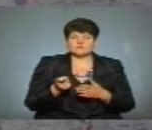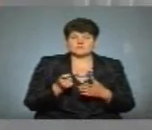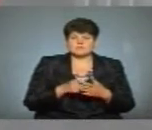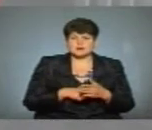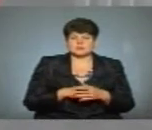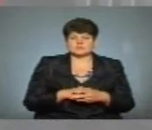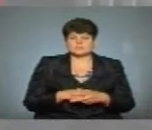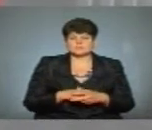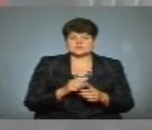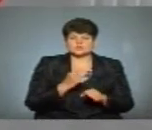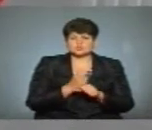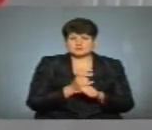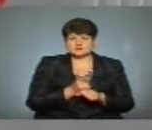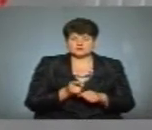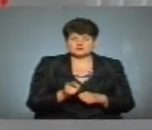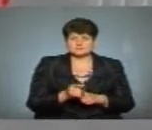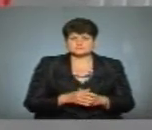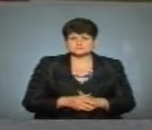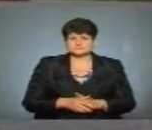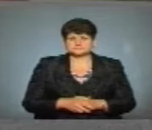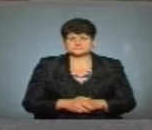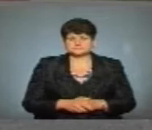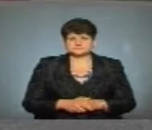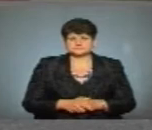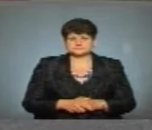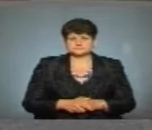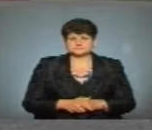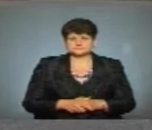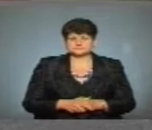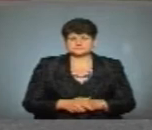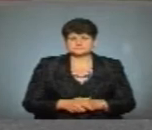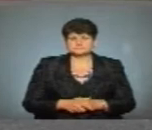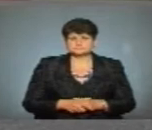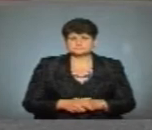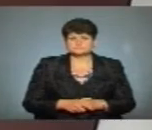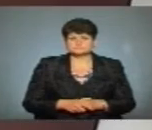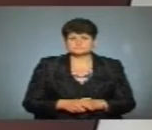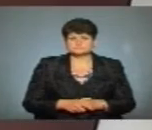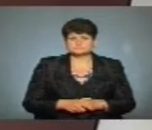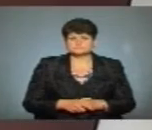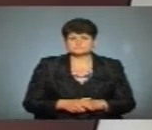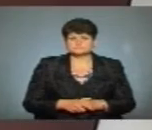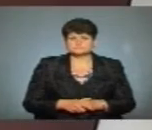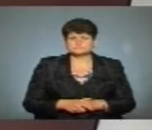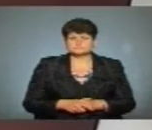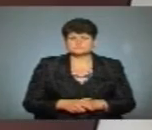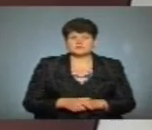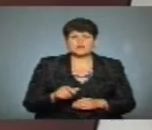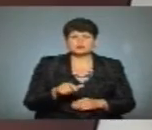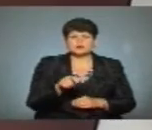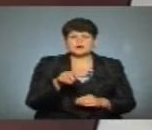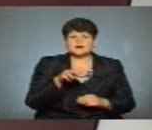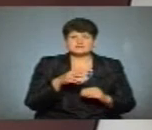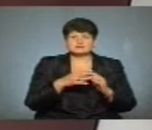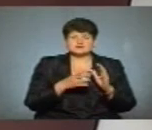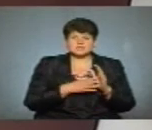об'їзд. Світлана Лазорик, Анастасія Чичко, Андрій Прокопів. Новини на Суспільному. Тернопільщина. Дорога